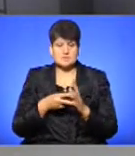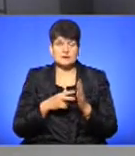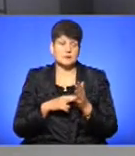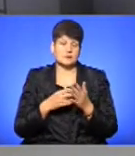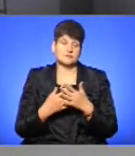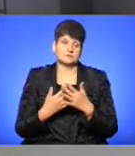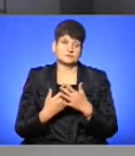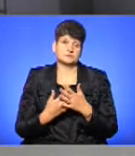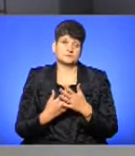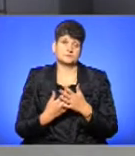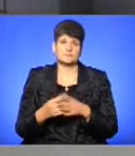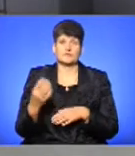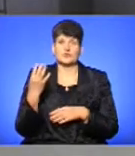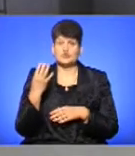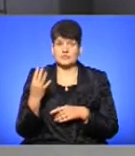там